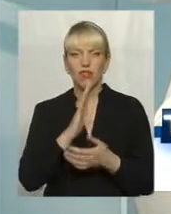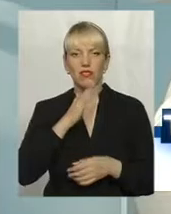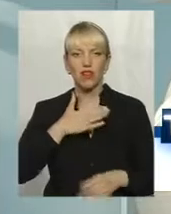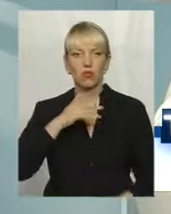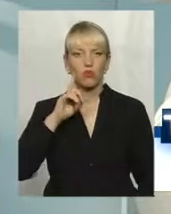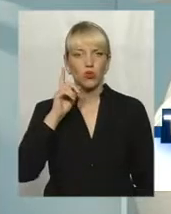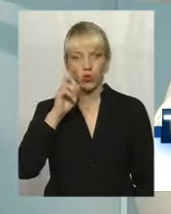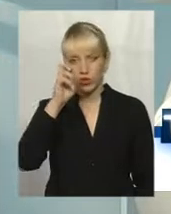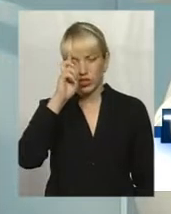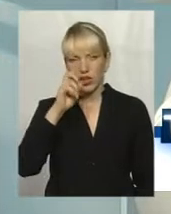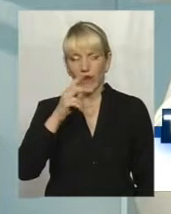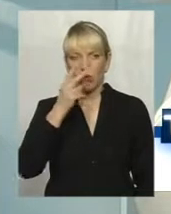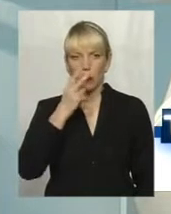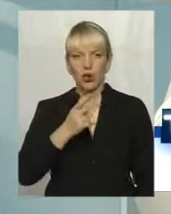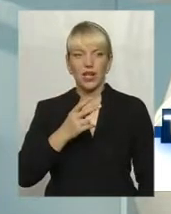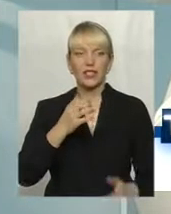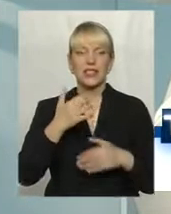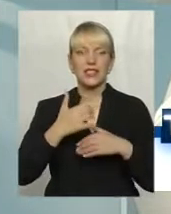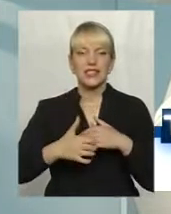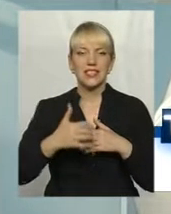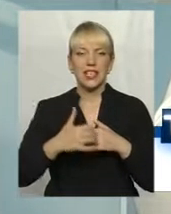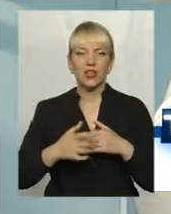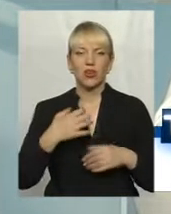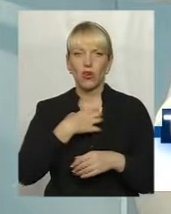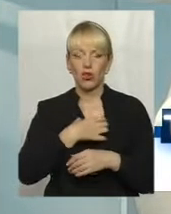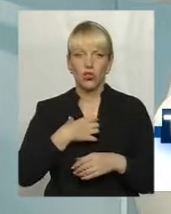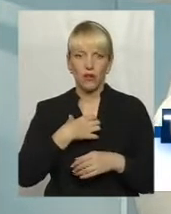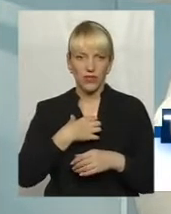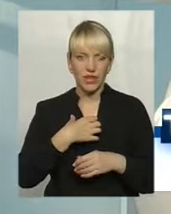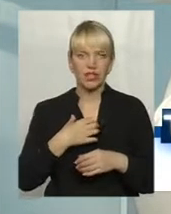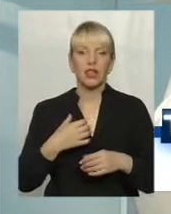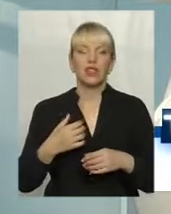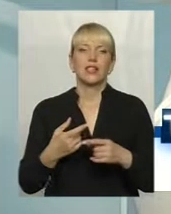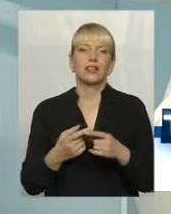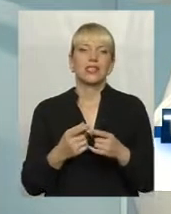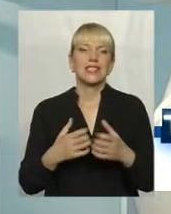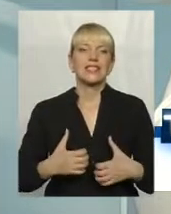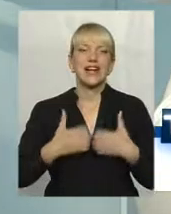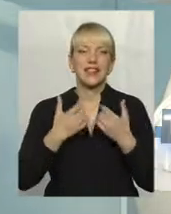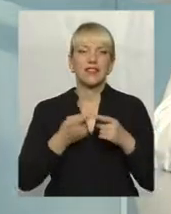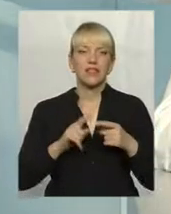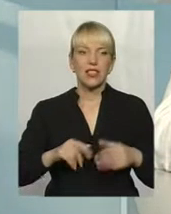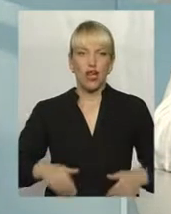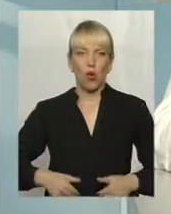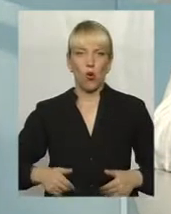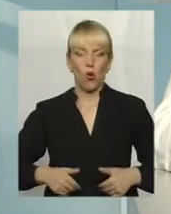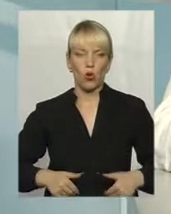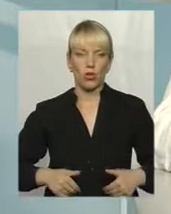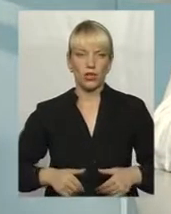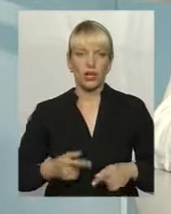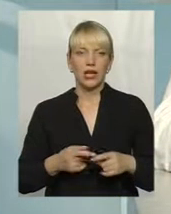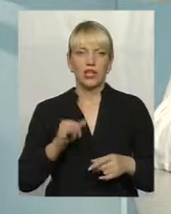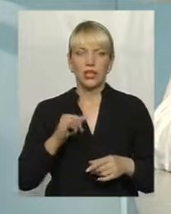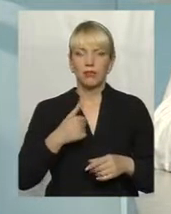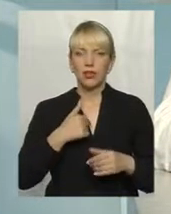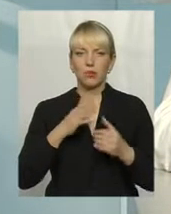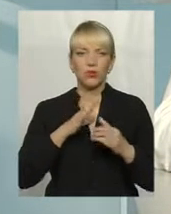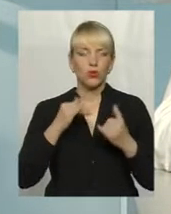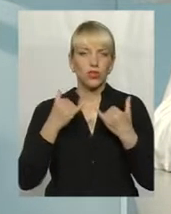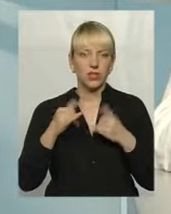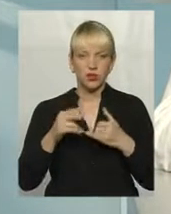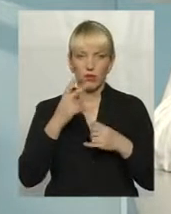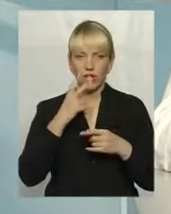показують серед чотирьох основних страхів голод. Мені дуже дивно також було побачити потім аналітику Організації Об'єднаних Націй, яка говорить,